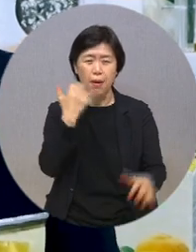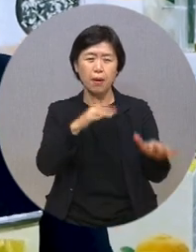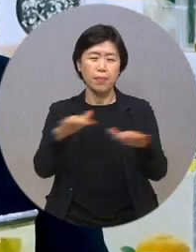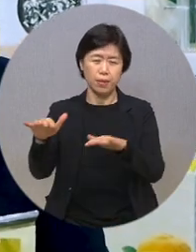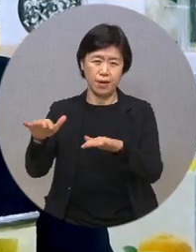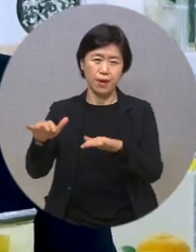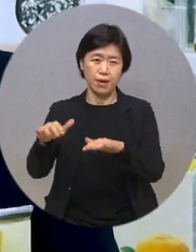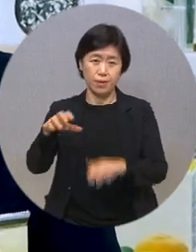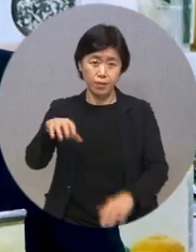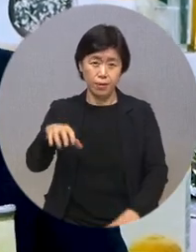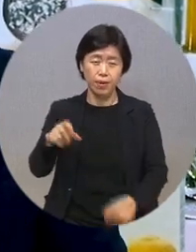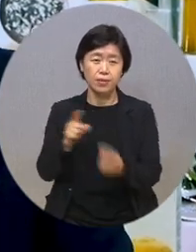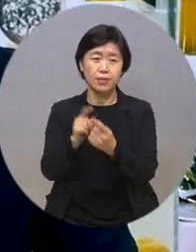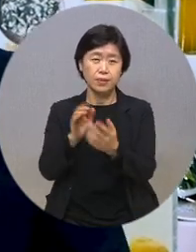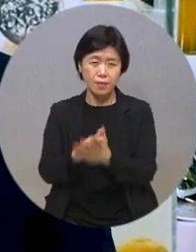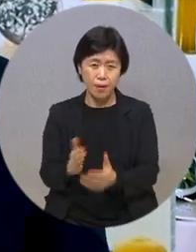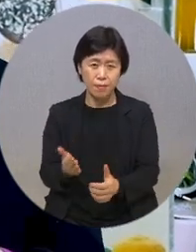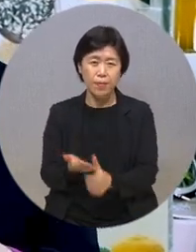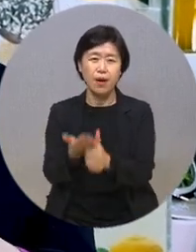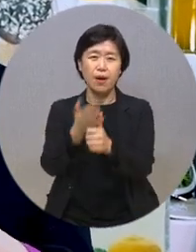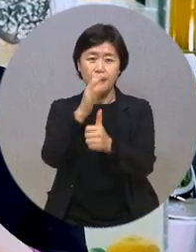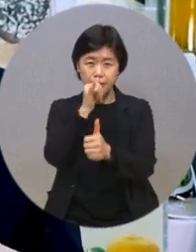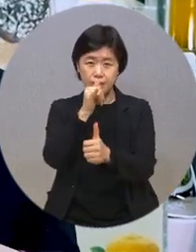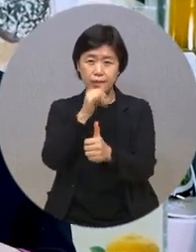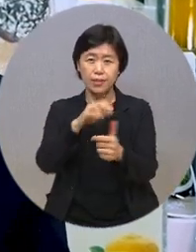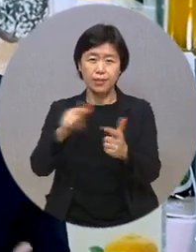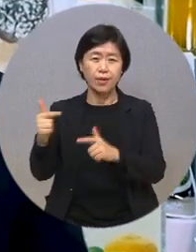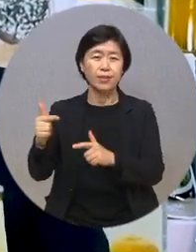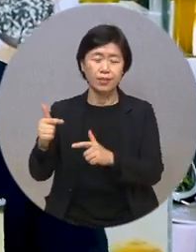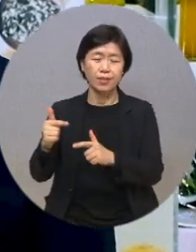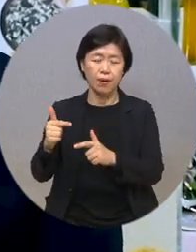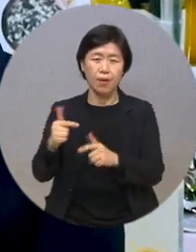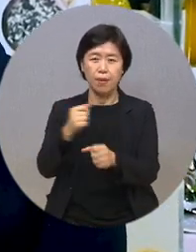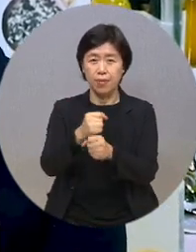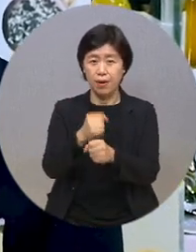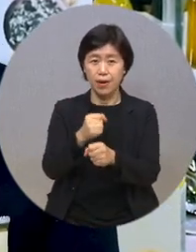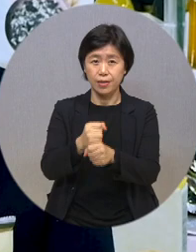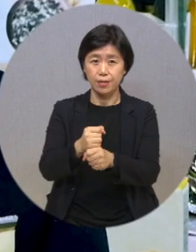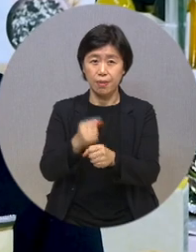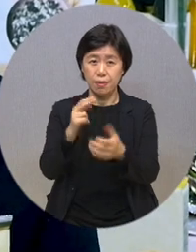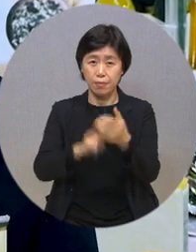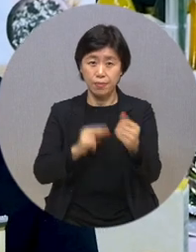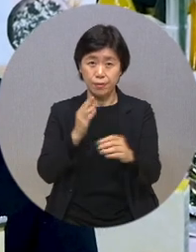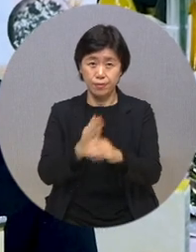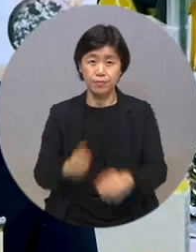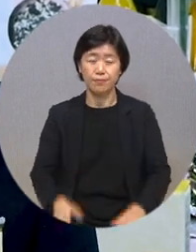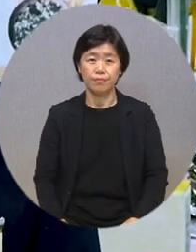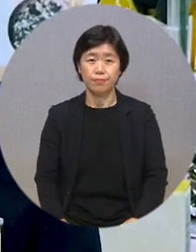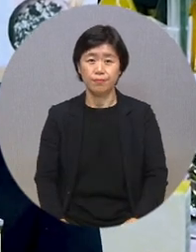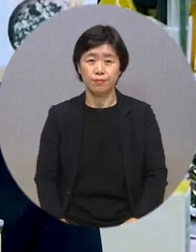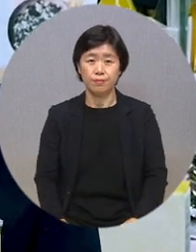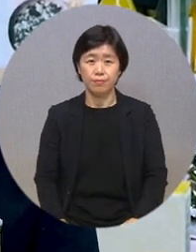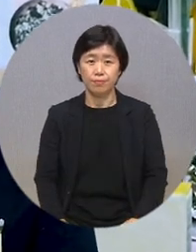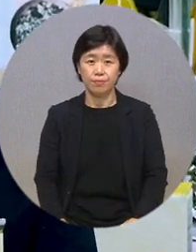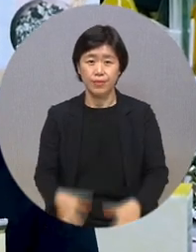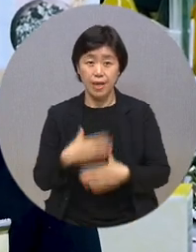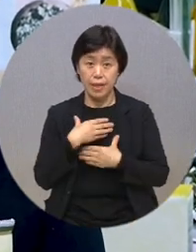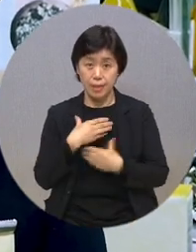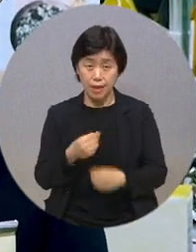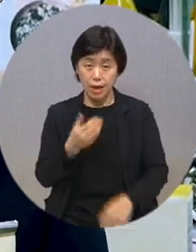고흥에서 직접 생산되는 수산물을 가공, 아, 판매하고 있습니다. 아, 안전한